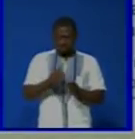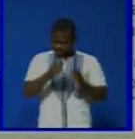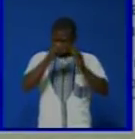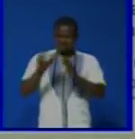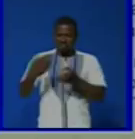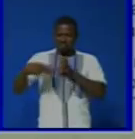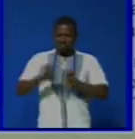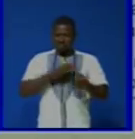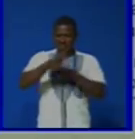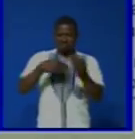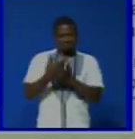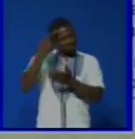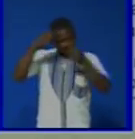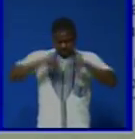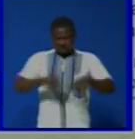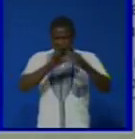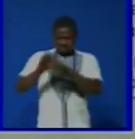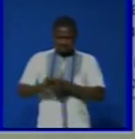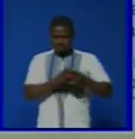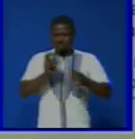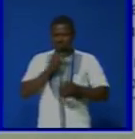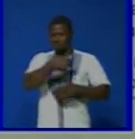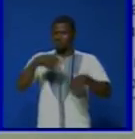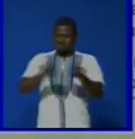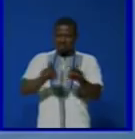c'est ce qu'il nous faut faire, conclut le journal.